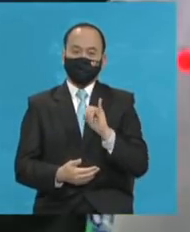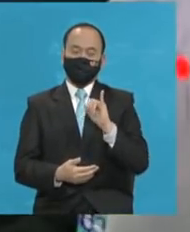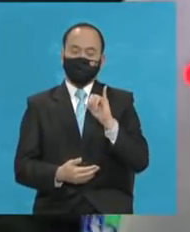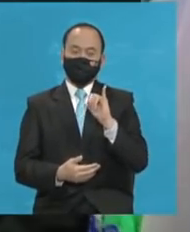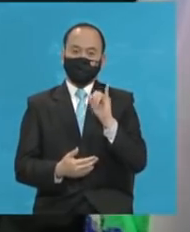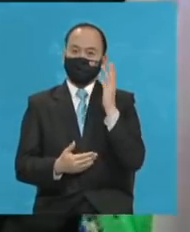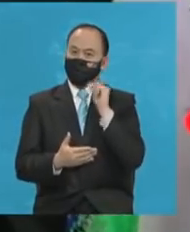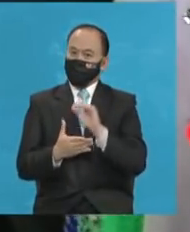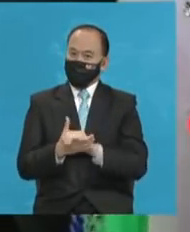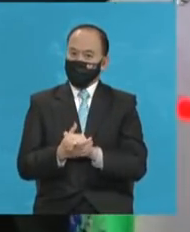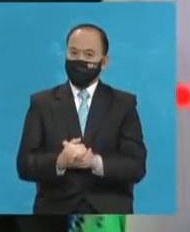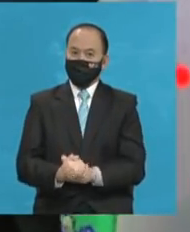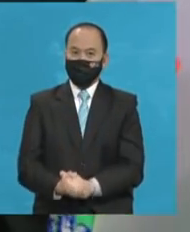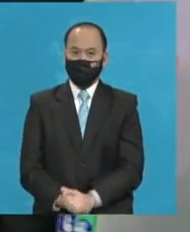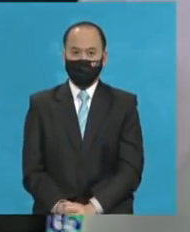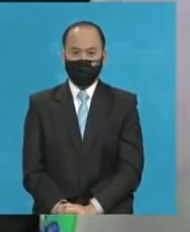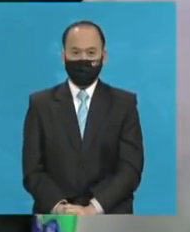on the field